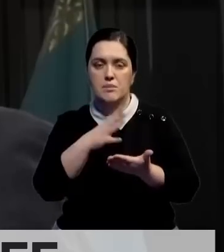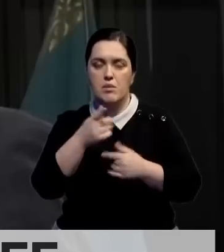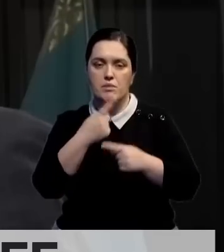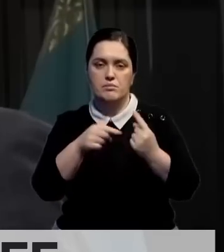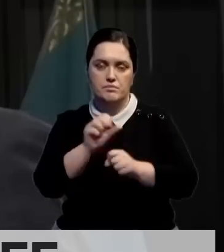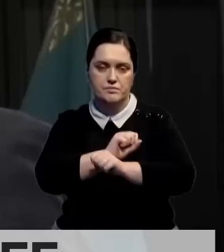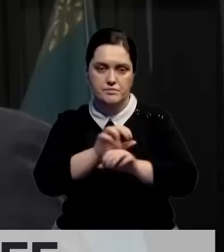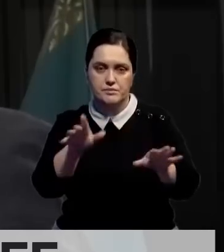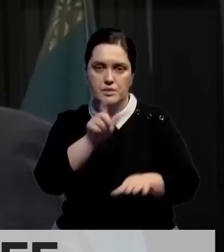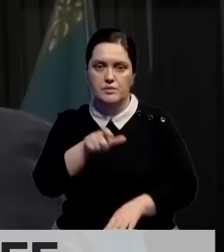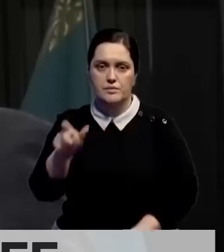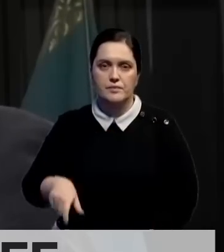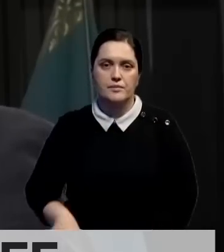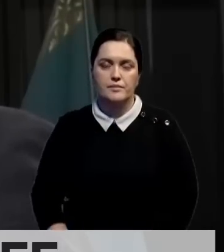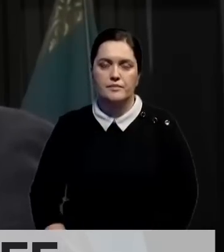возвращены жителям.